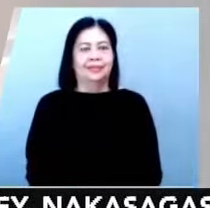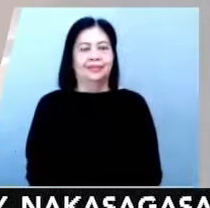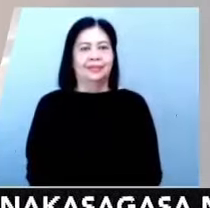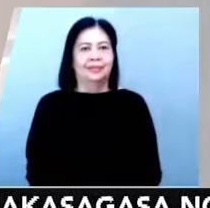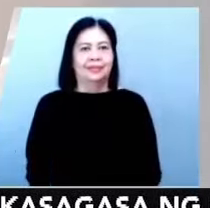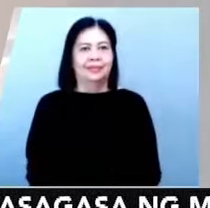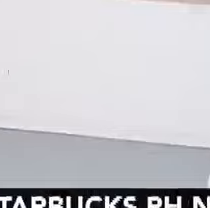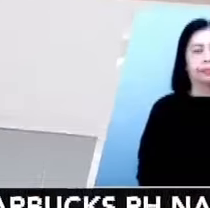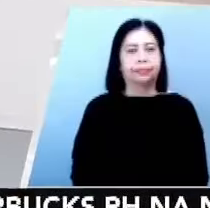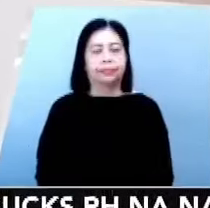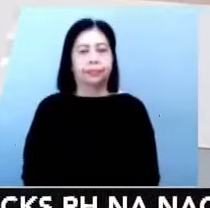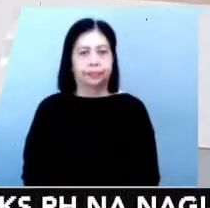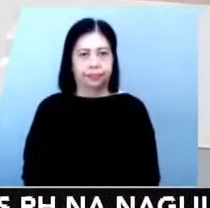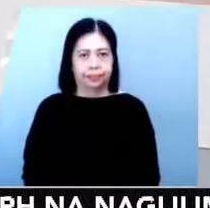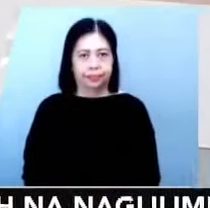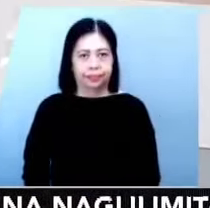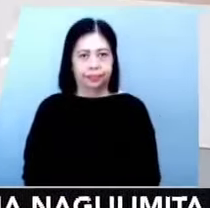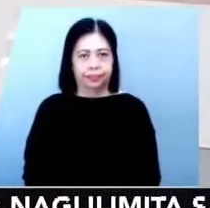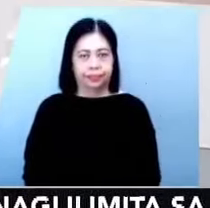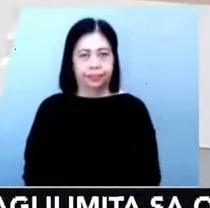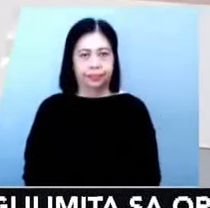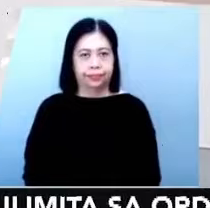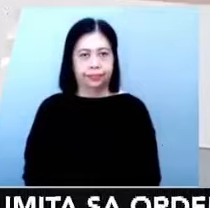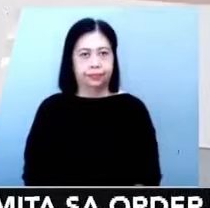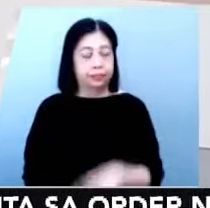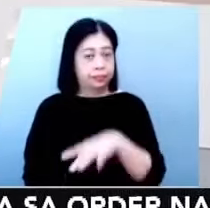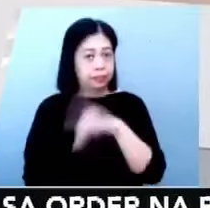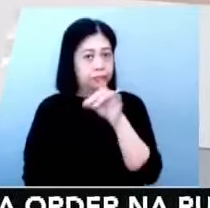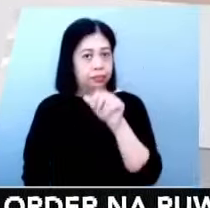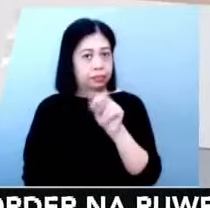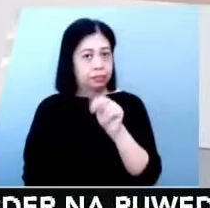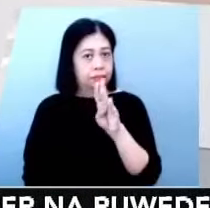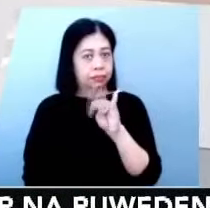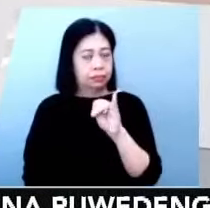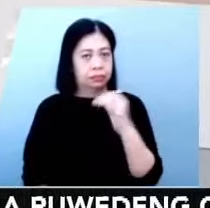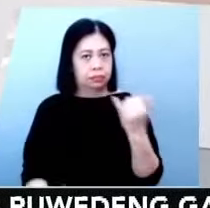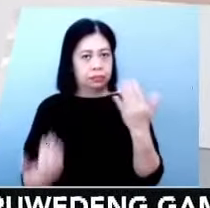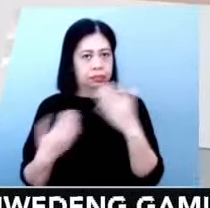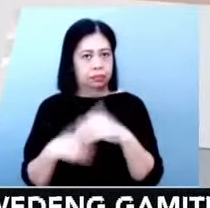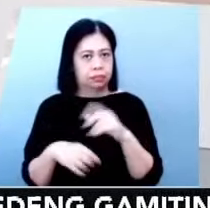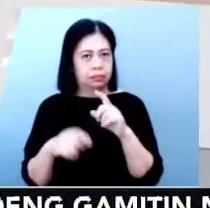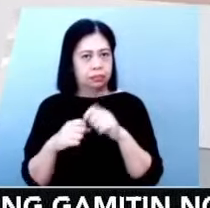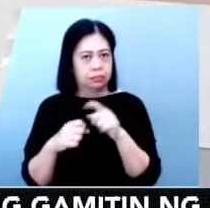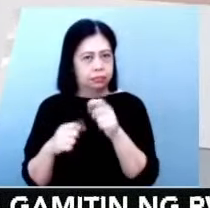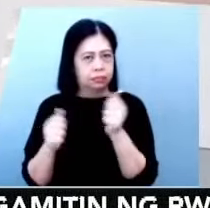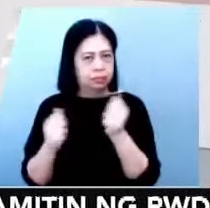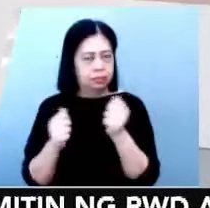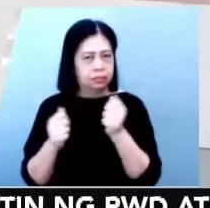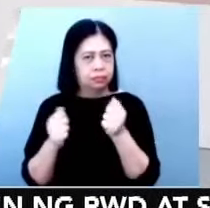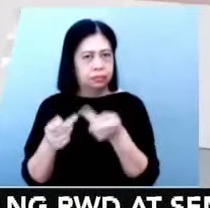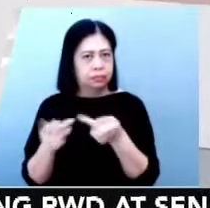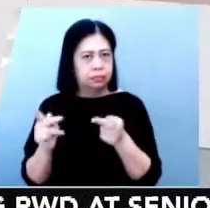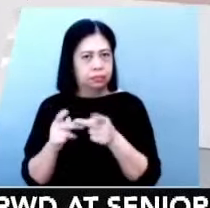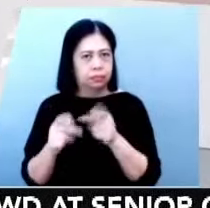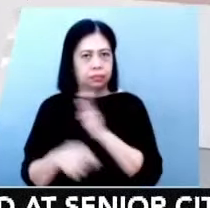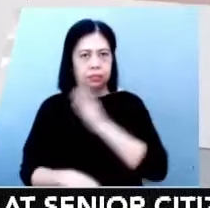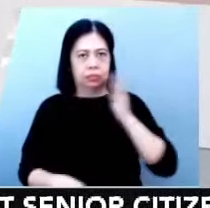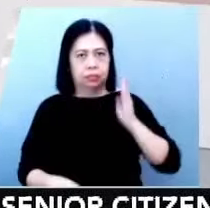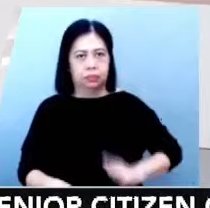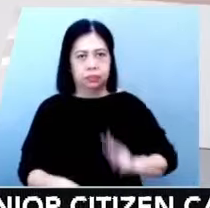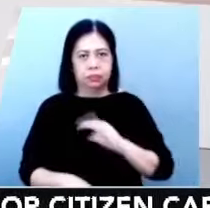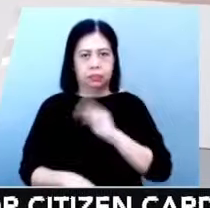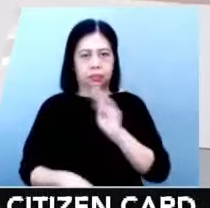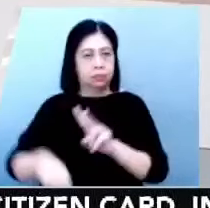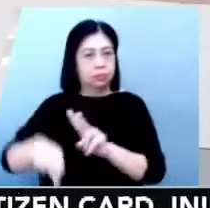News. Nabisto ng NBI ngayong gabi ang isang cold storage facility sa Binondo, Maynila na